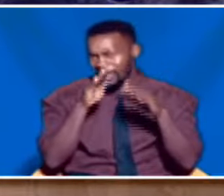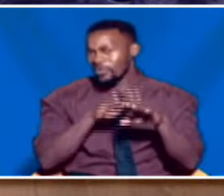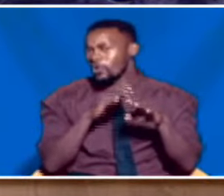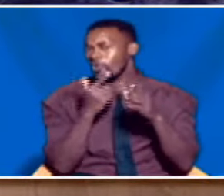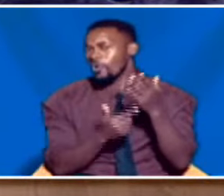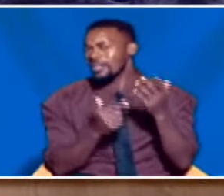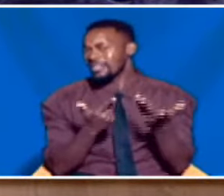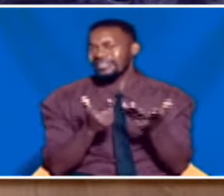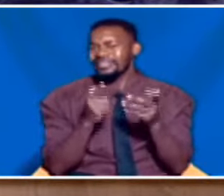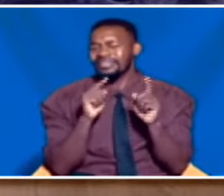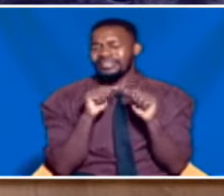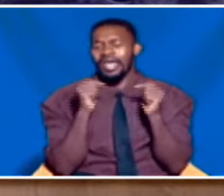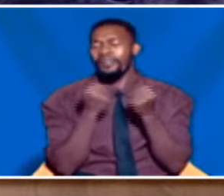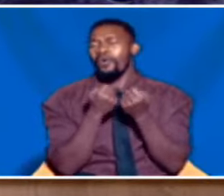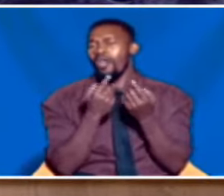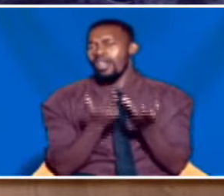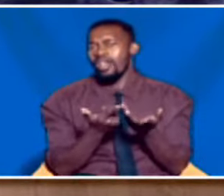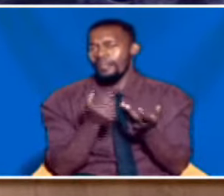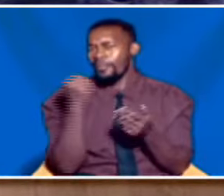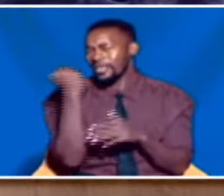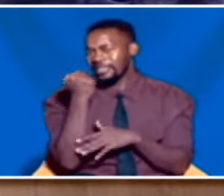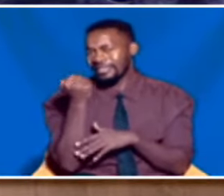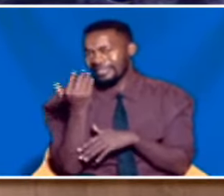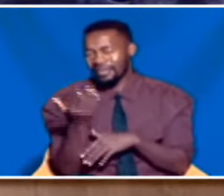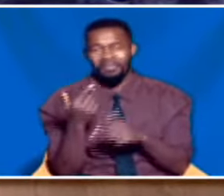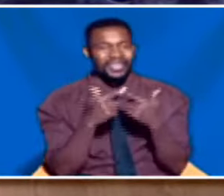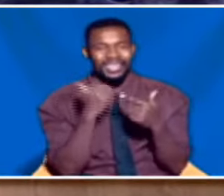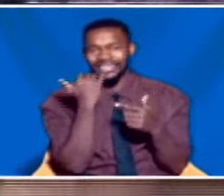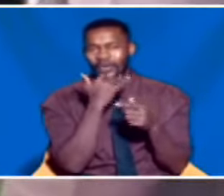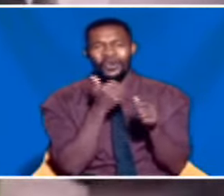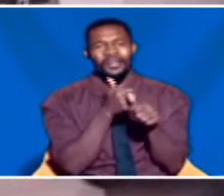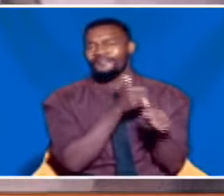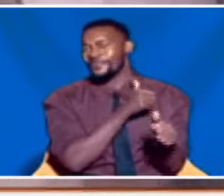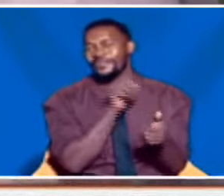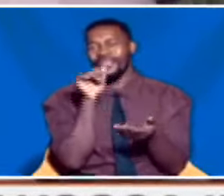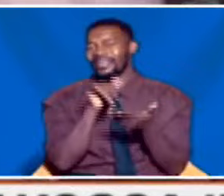anapuuzilia mbali madai hayo. Clement Masombo anaeleza zaidi.